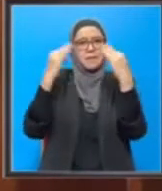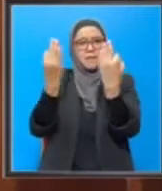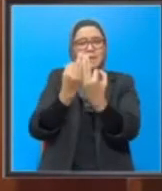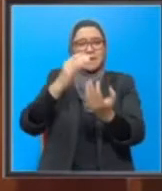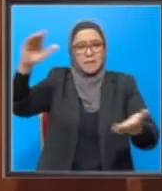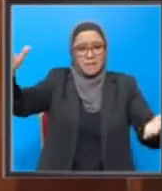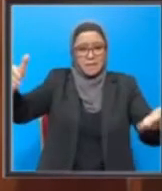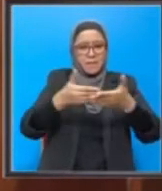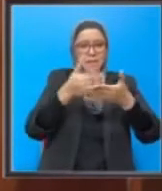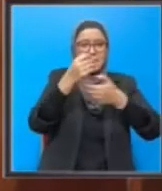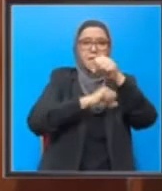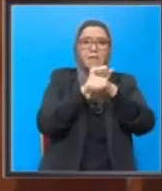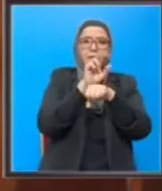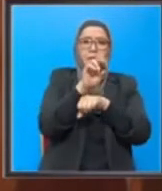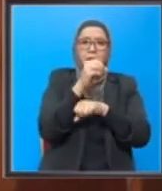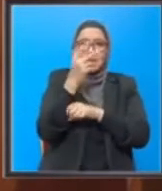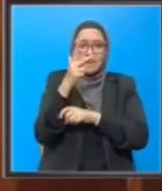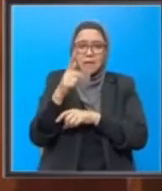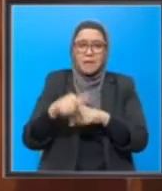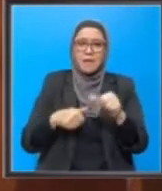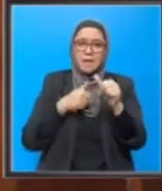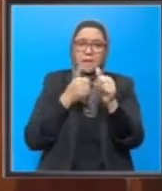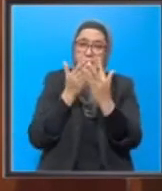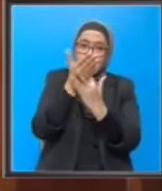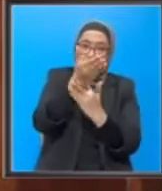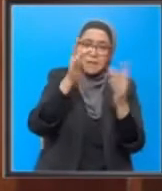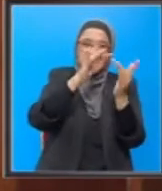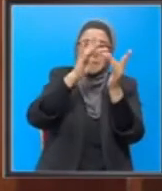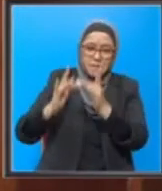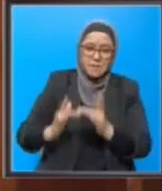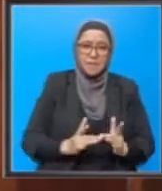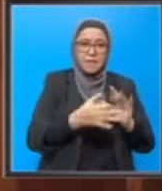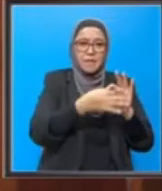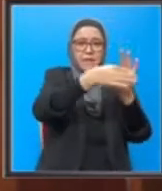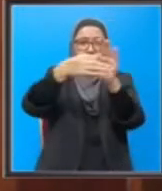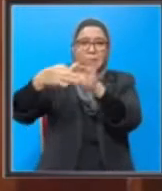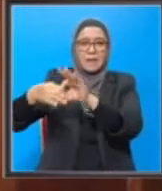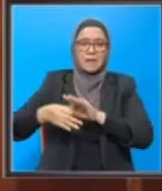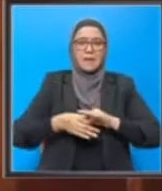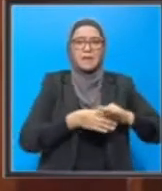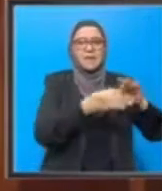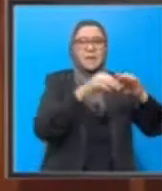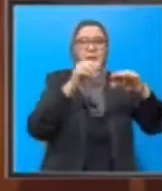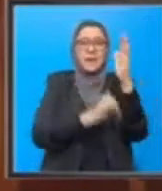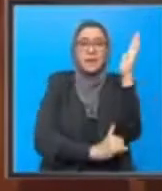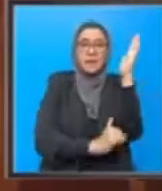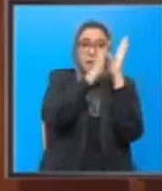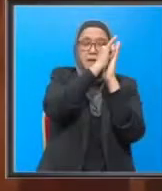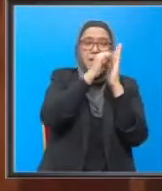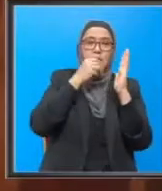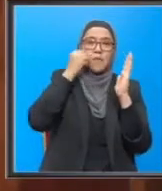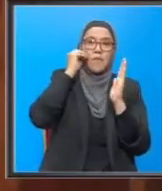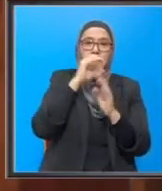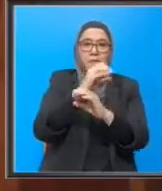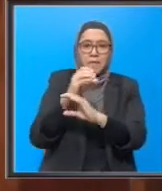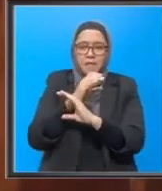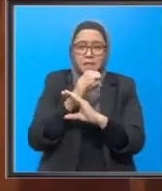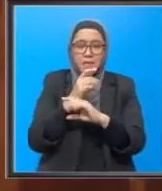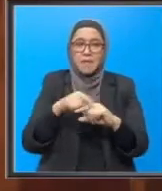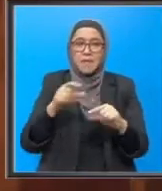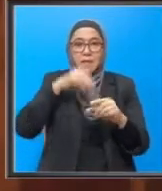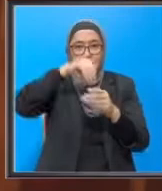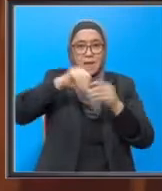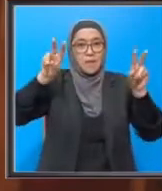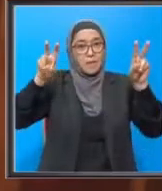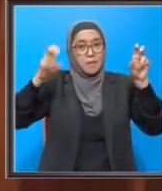pada tahun 2013 melalui jalinan kerjasama dengan biaya sense Oke jadi dalam kontek Malaysia Konsep ini ialah